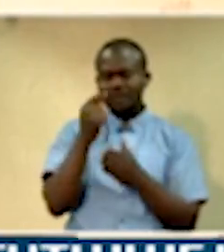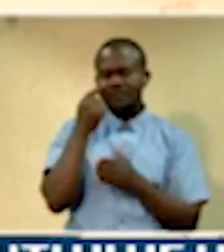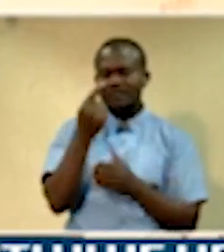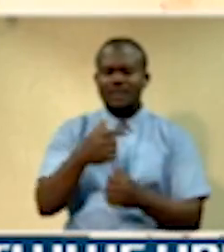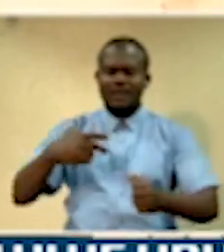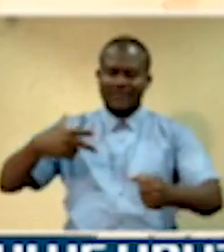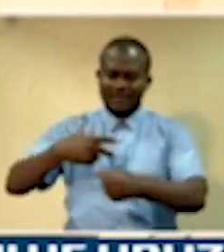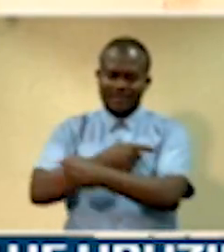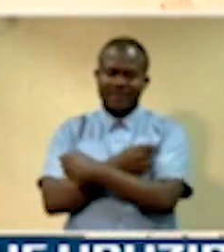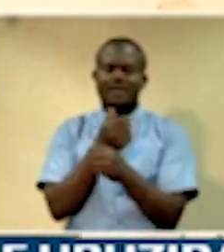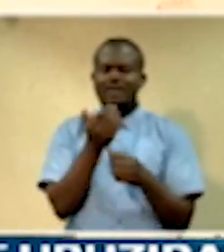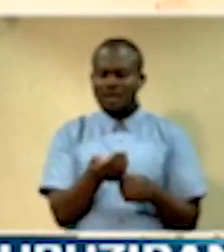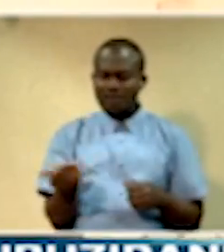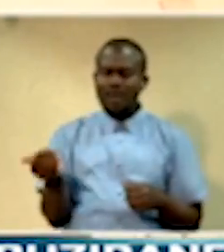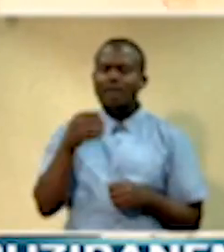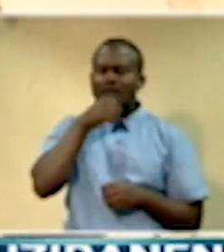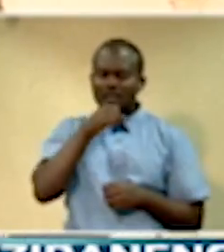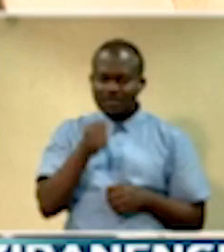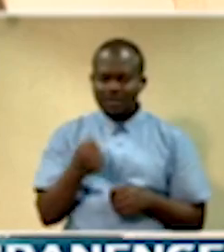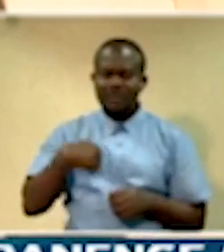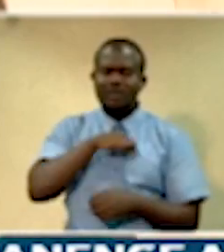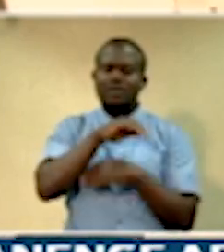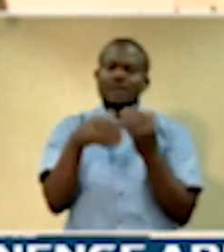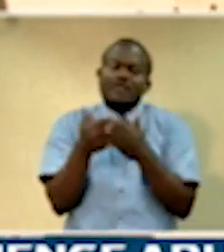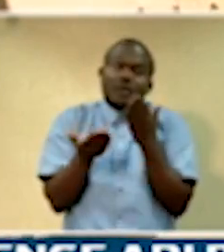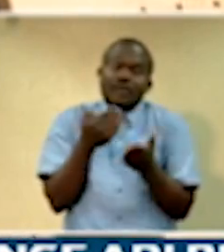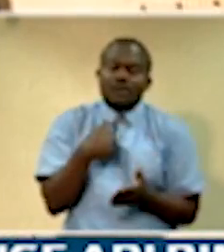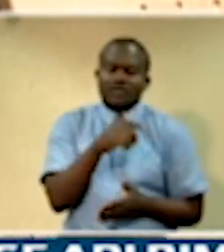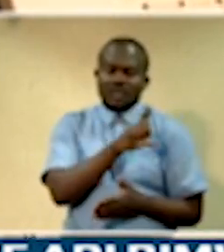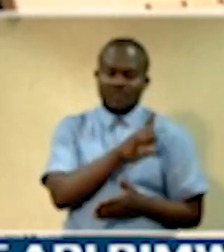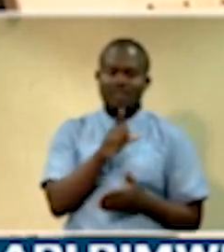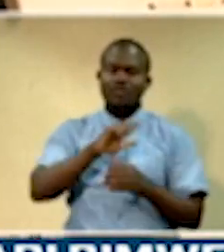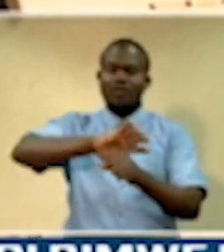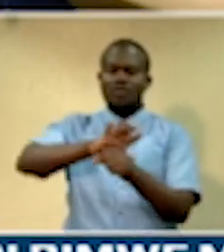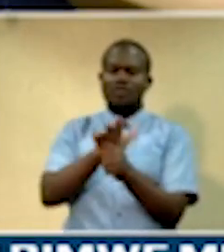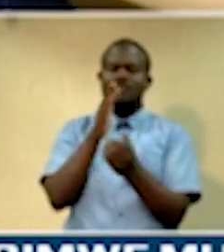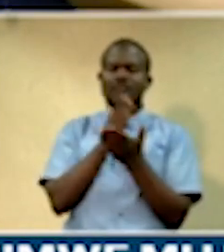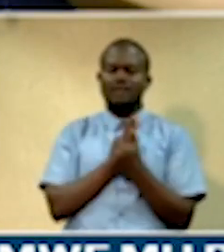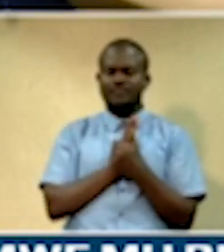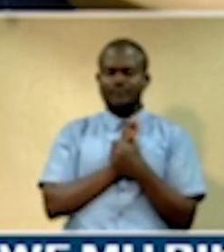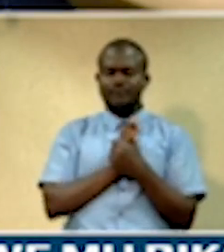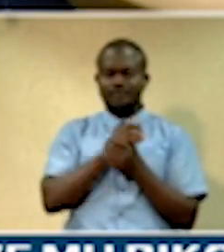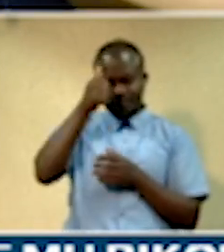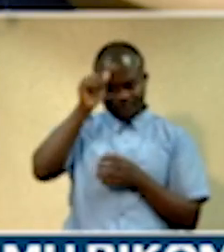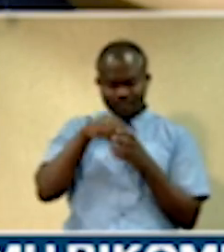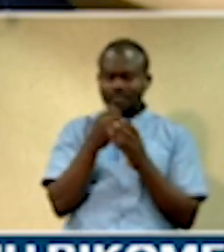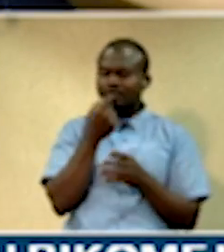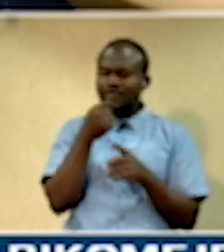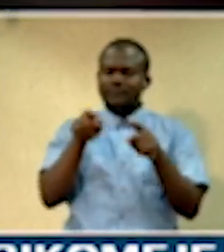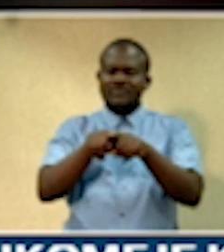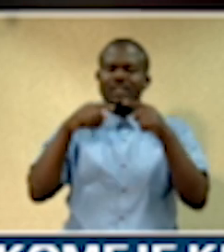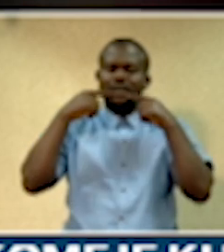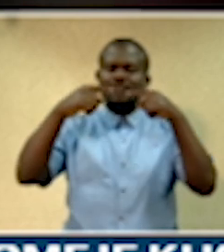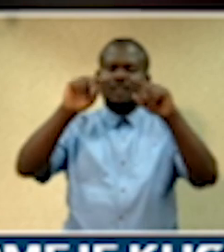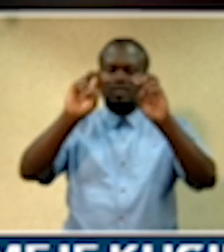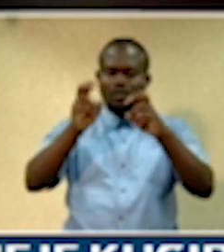Tubiteze twese n'abana n'abakecuru twese natwagira amahirwe COVID ikagenda. Abahanga mu by'imiti nabo batanga